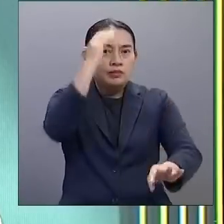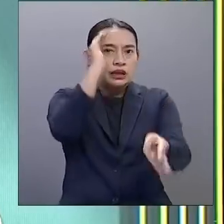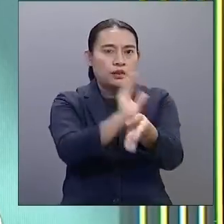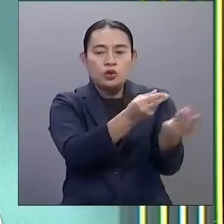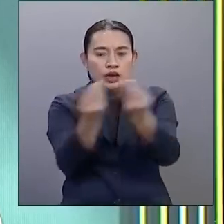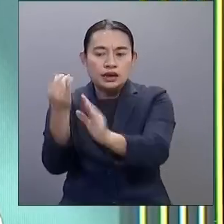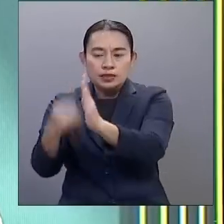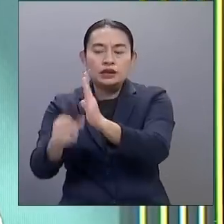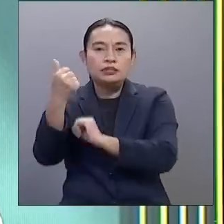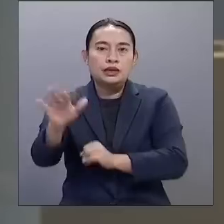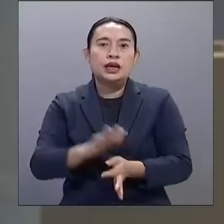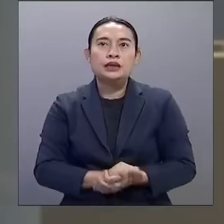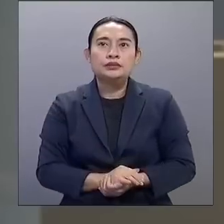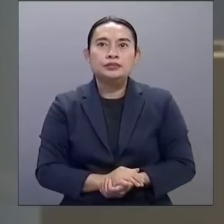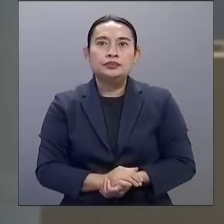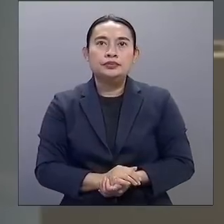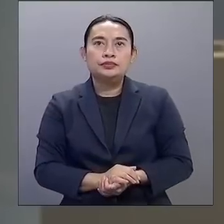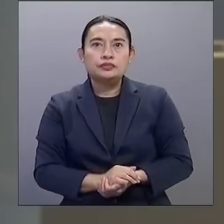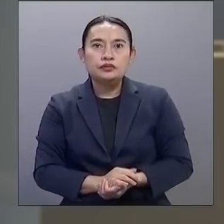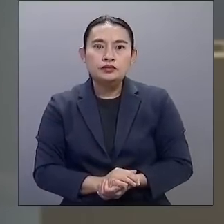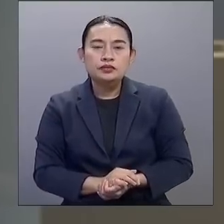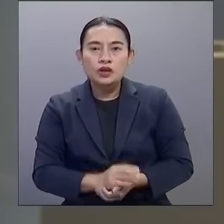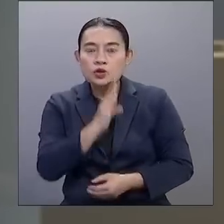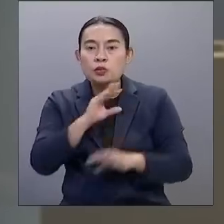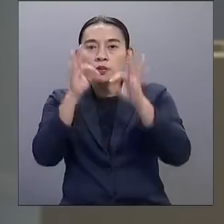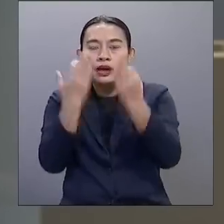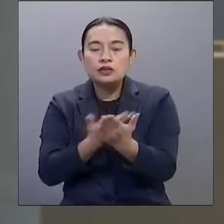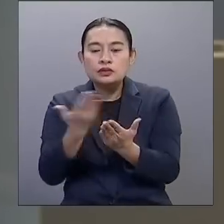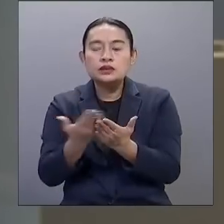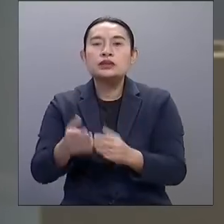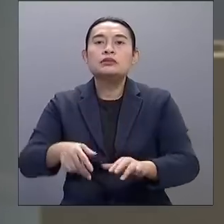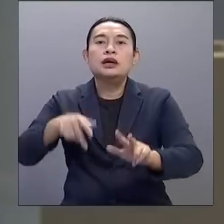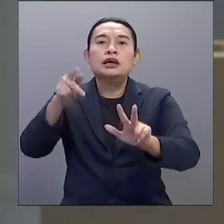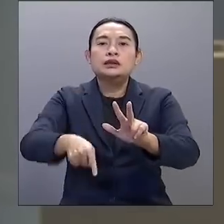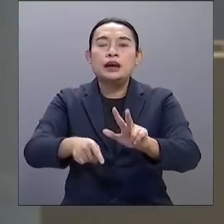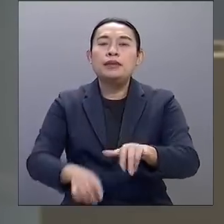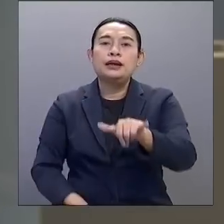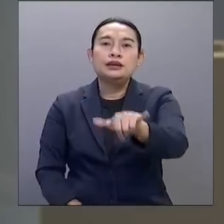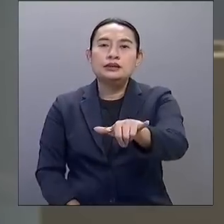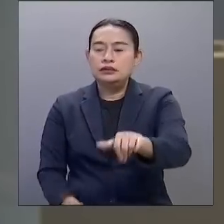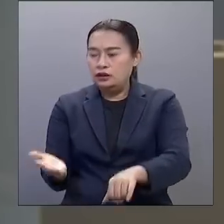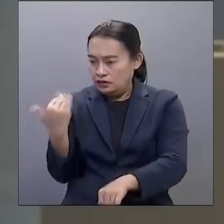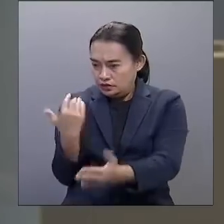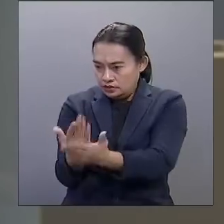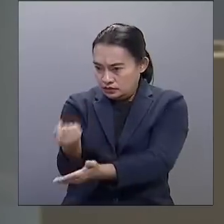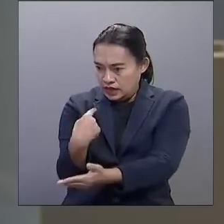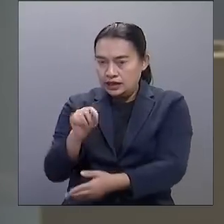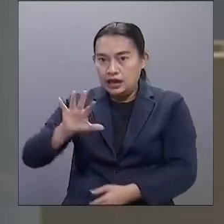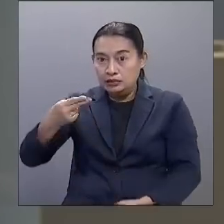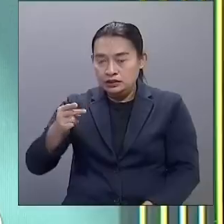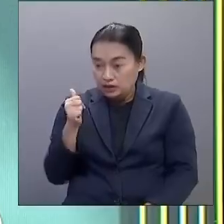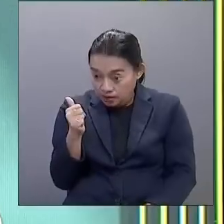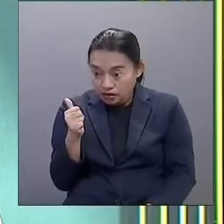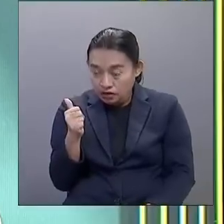ดี อ๋อค่ะแล้วถ้าแบบนี้ค่ะเห็นว่าซื้อแมวมา 3,000 บาทแต่ขอเรียกค่าเสียหาย 50,000 บาท ครับอันนี้ สามารถเรียกได้ สามารถเรียกได้